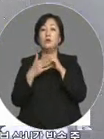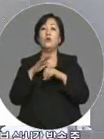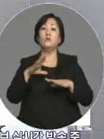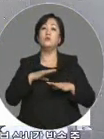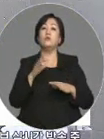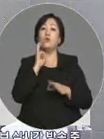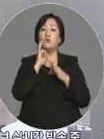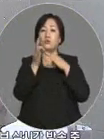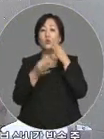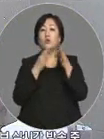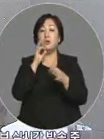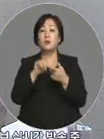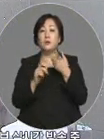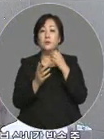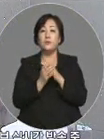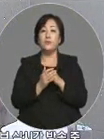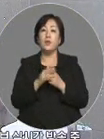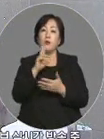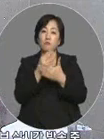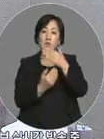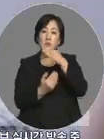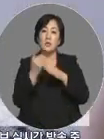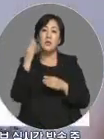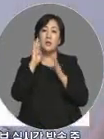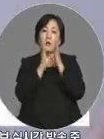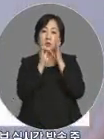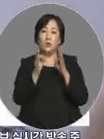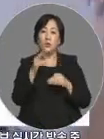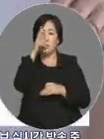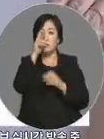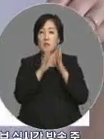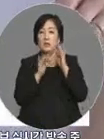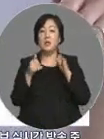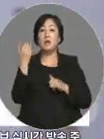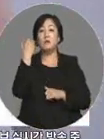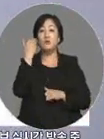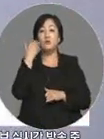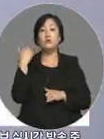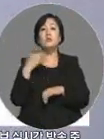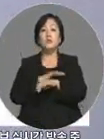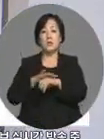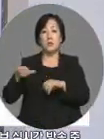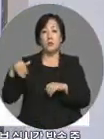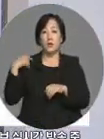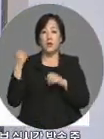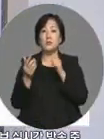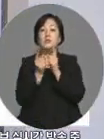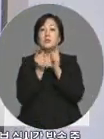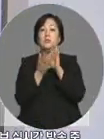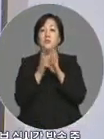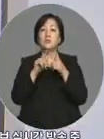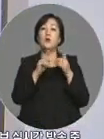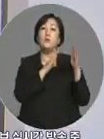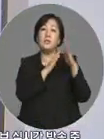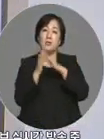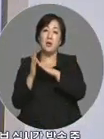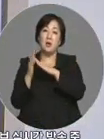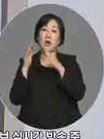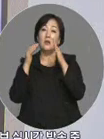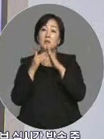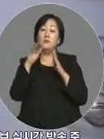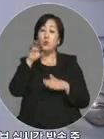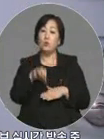질렀죠. 사건이 발생한 지 나흘째지만 경찰이 용의자를 특정하지 못하자 A씨는 당장 이사갈 집을